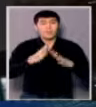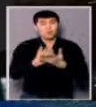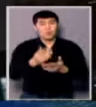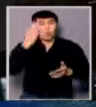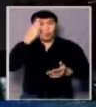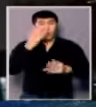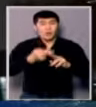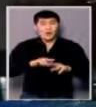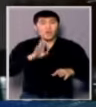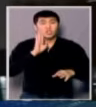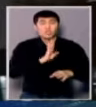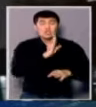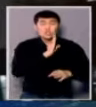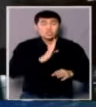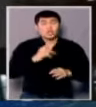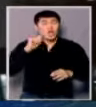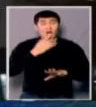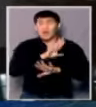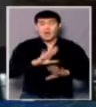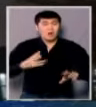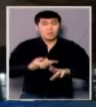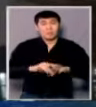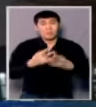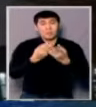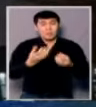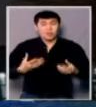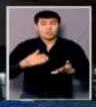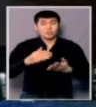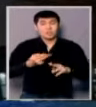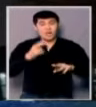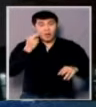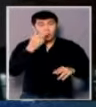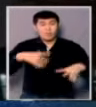біздің ойымызда әйелдер қауымын ренжіту болған жоқ деді. Бұған қоса